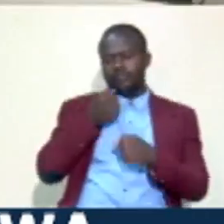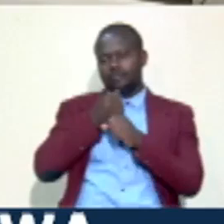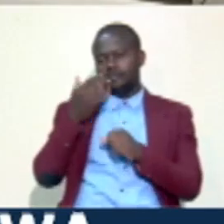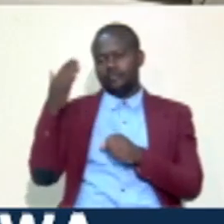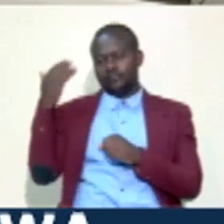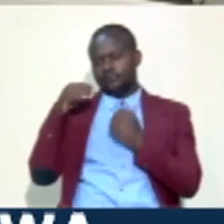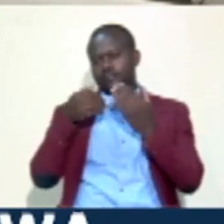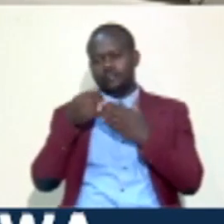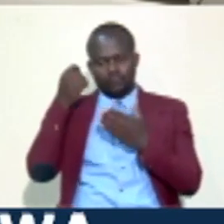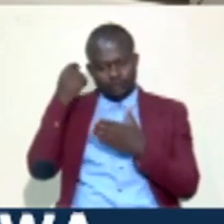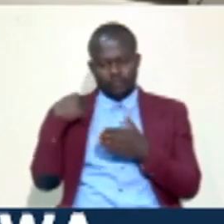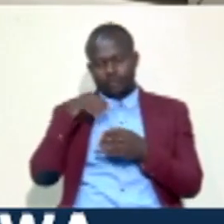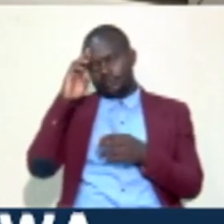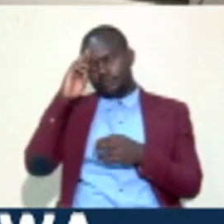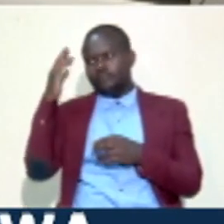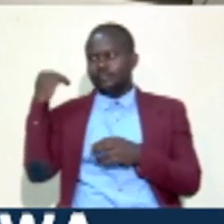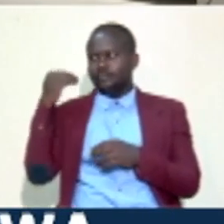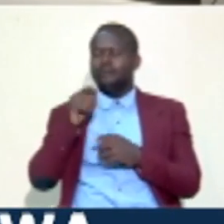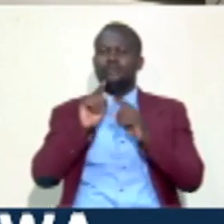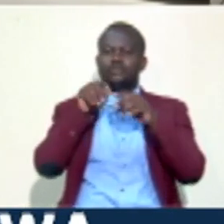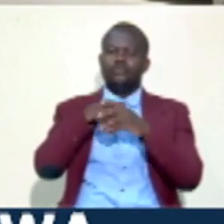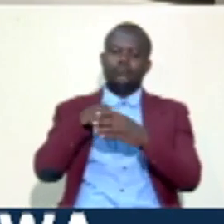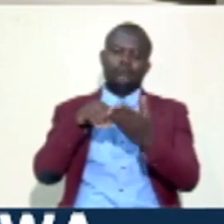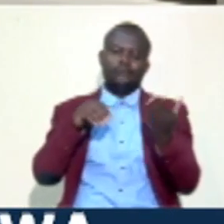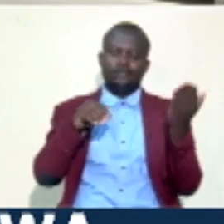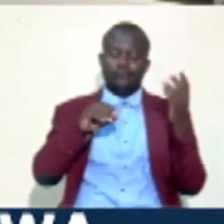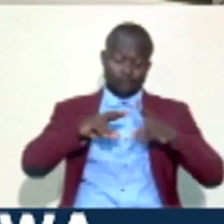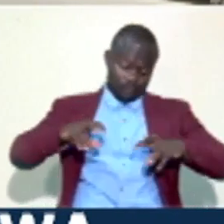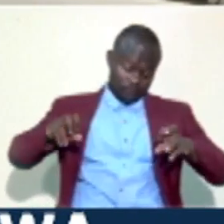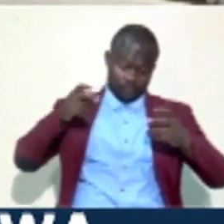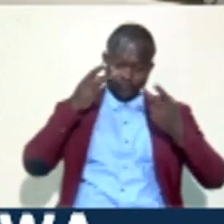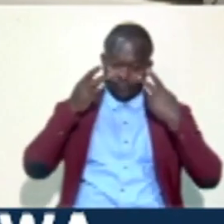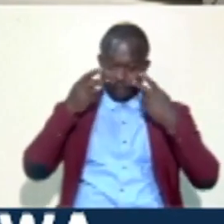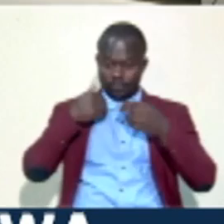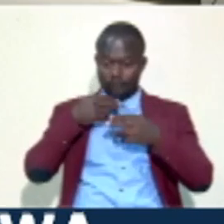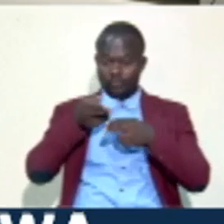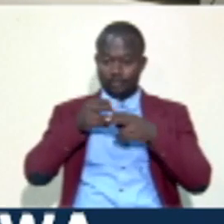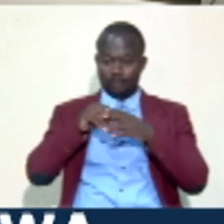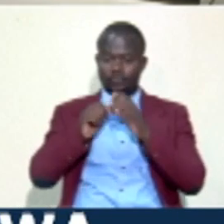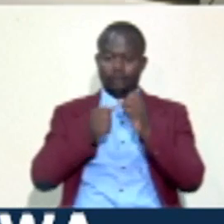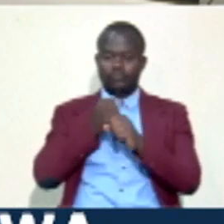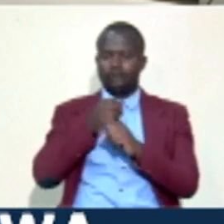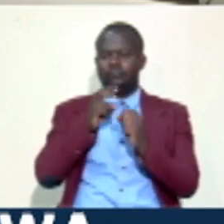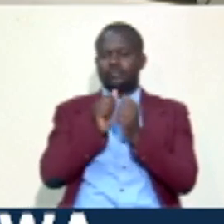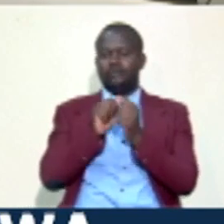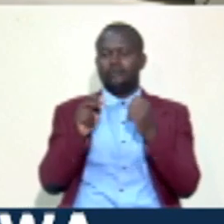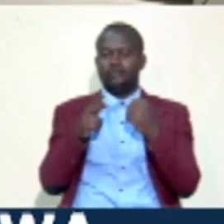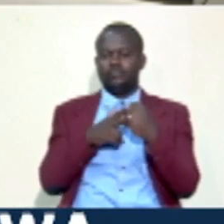yatambutse. Nigeze kugenda ngeze Mutara, bancekinze nsanga bafite banyereka ideni ryo mu